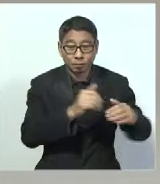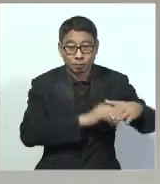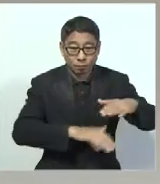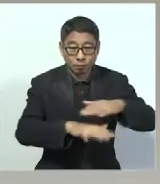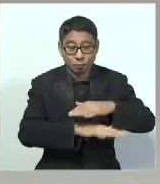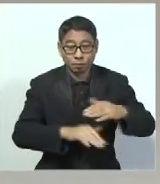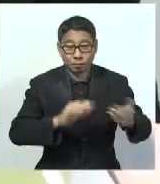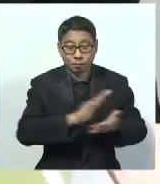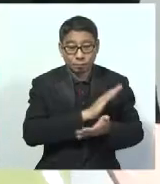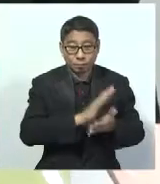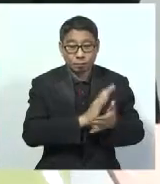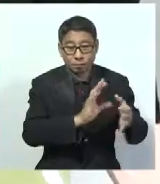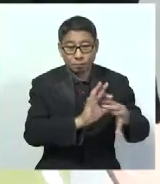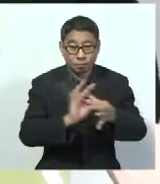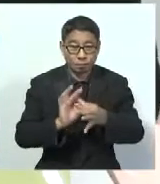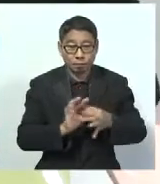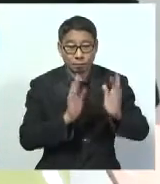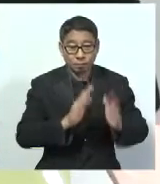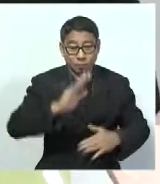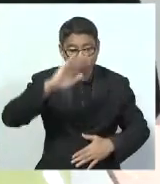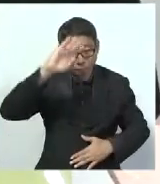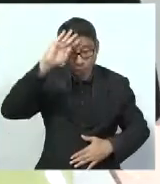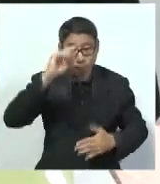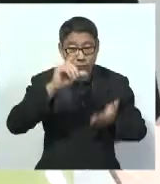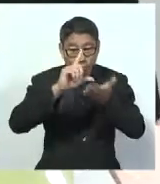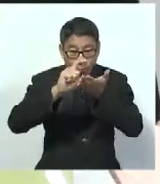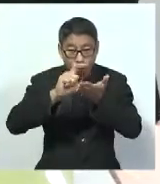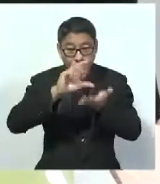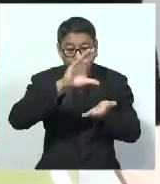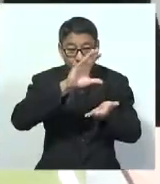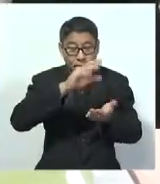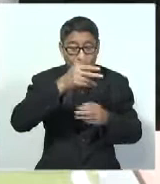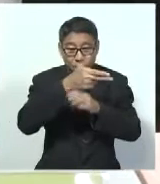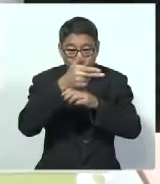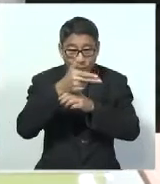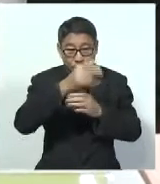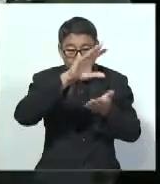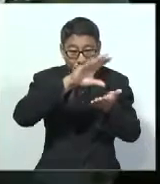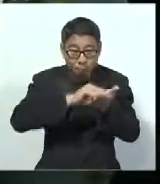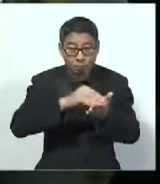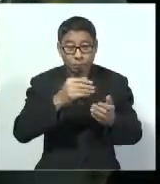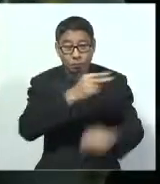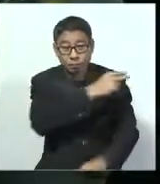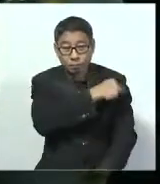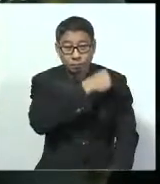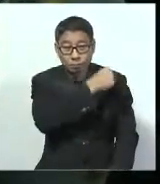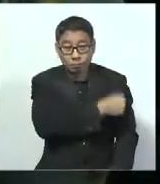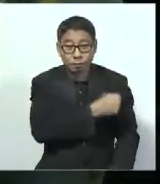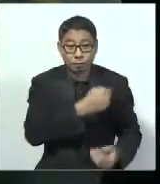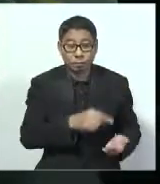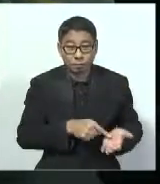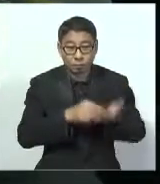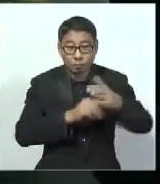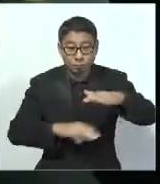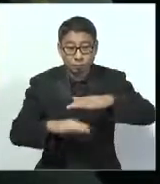ข้อมูลเอกสารที่เกี่ยวข้องกับทางผู้ป่วยรวมทั้งภาพถ่ายกล้องวงจรปิดของทางโรงพยาบาลนะครับอันนี้ก็ได้